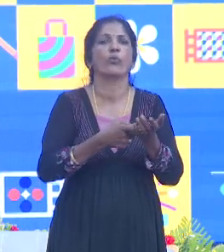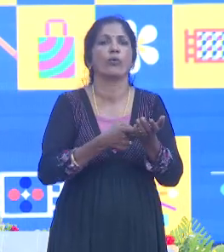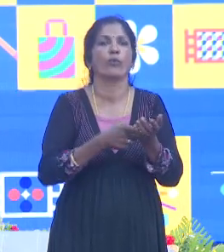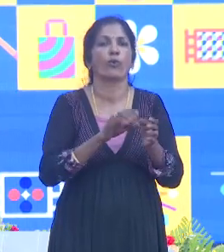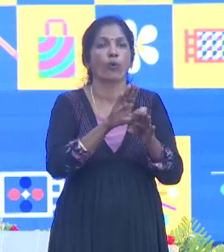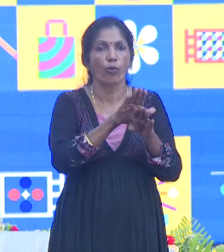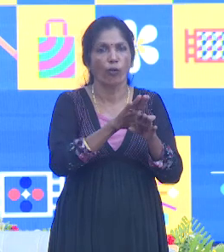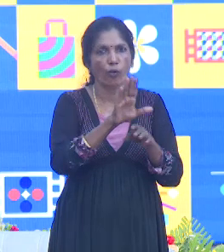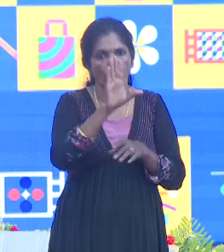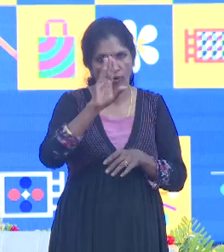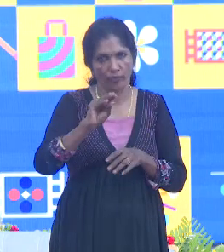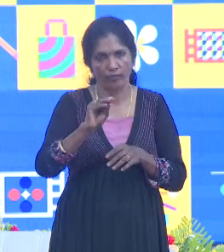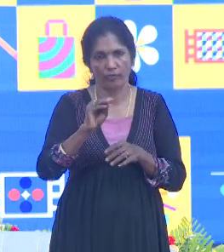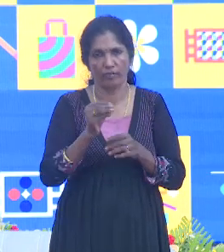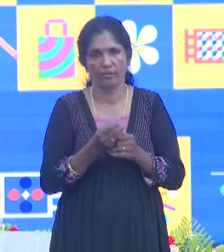ആ എക്സംഷനിൽ